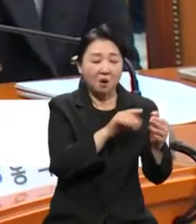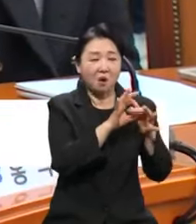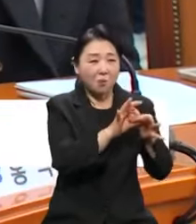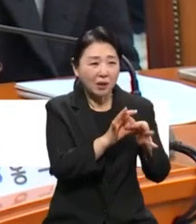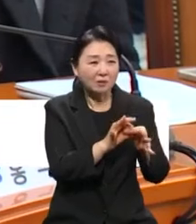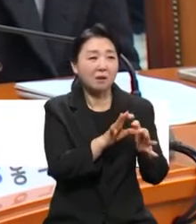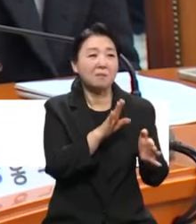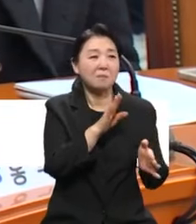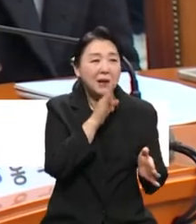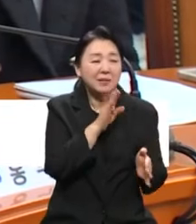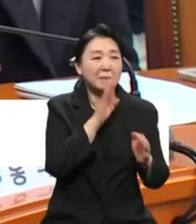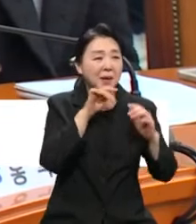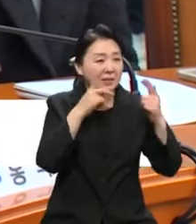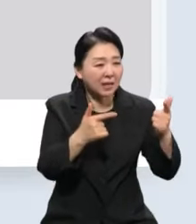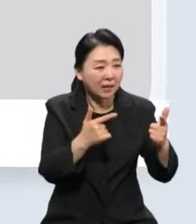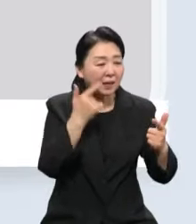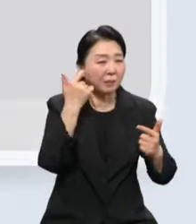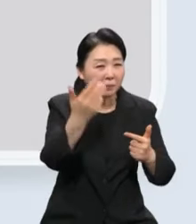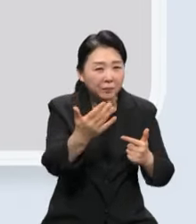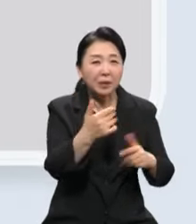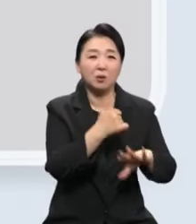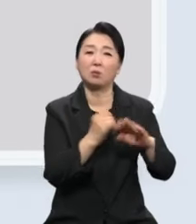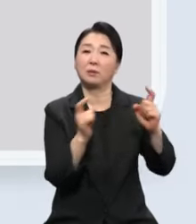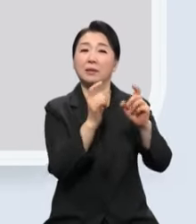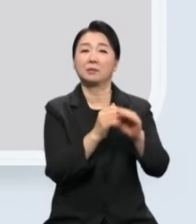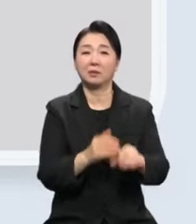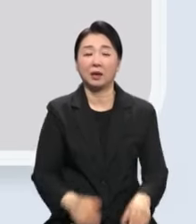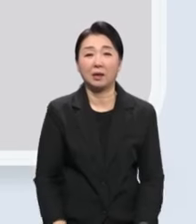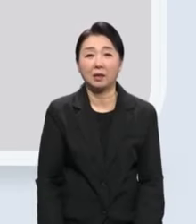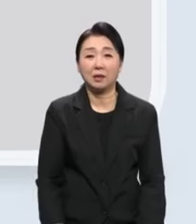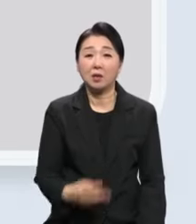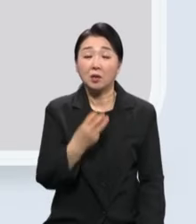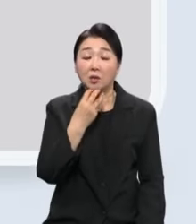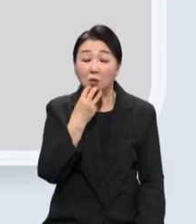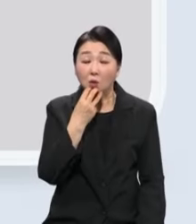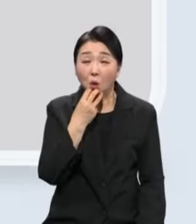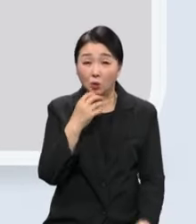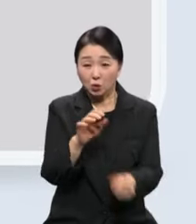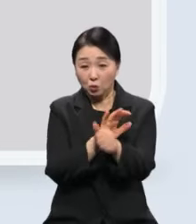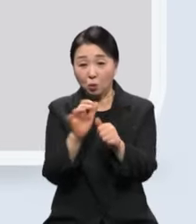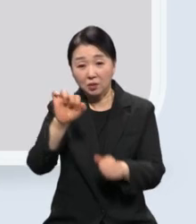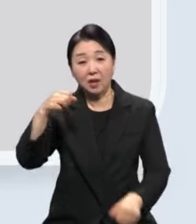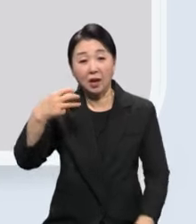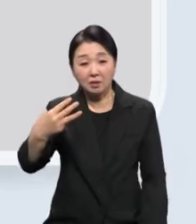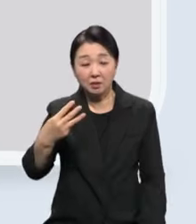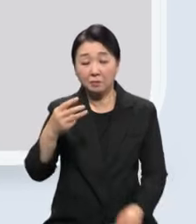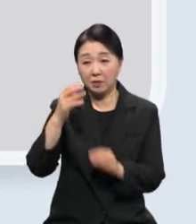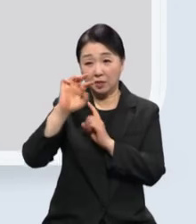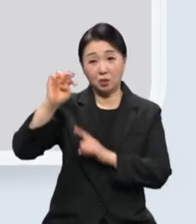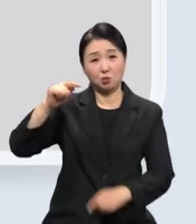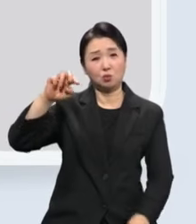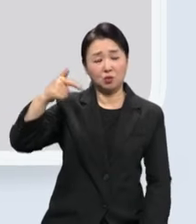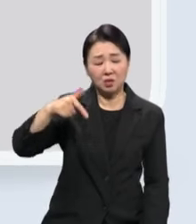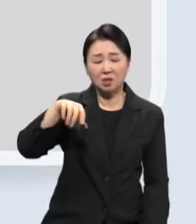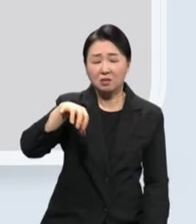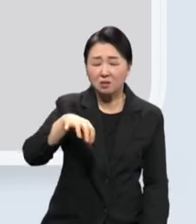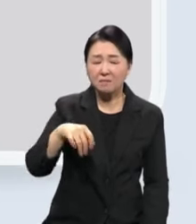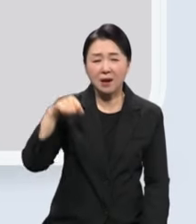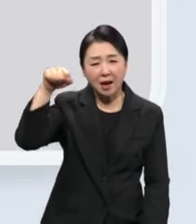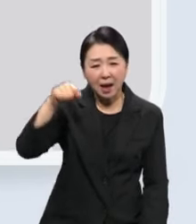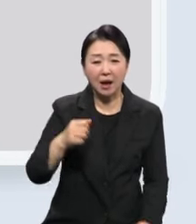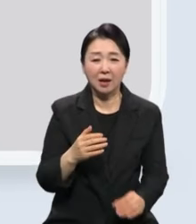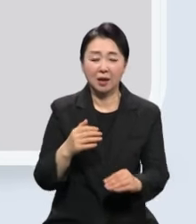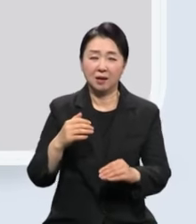있다며 설전까지 벌어졌습니다. 서울 동작을의 이수진 의원은 험지에서 격전을 벌이고 있는데 지역구와 무관한